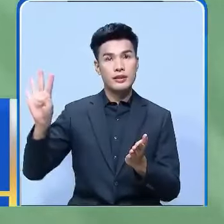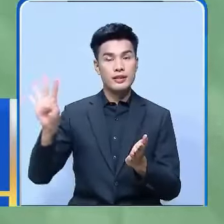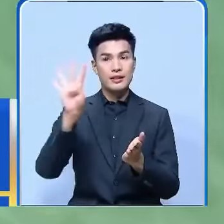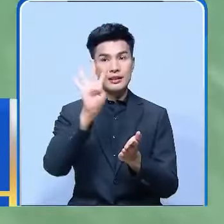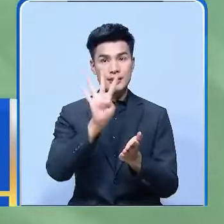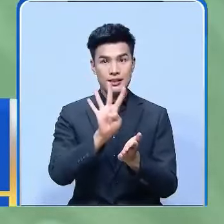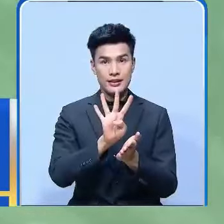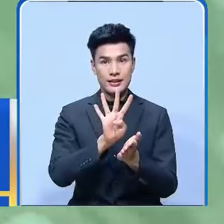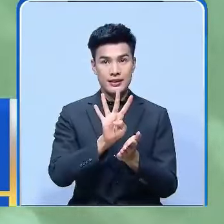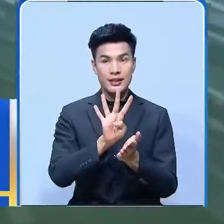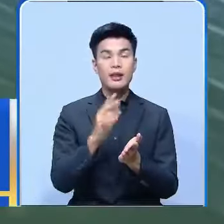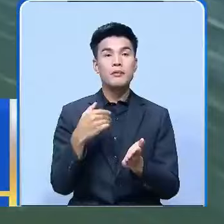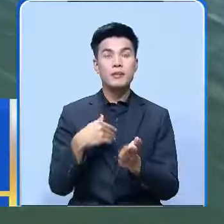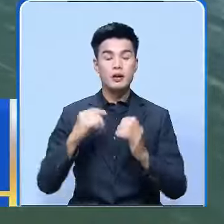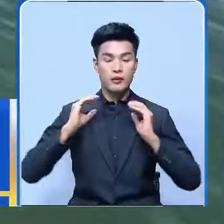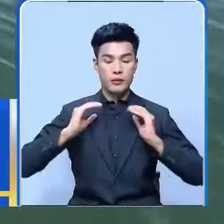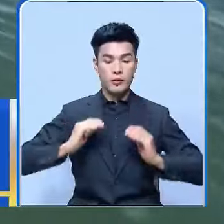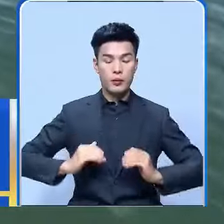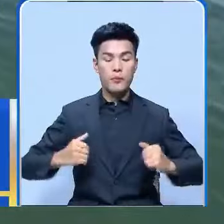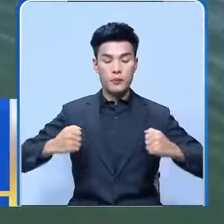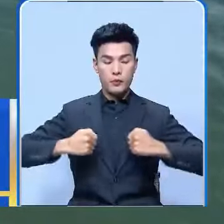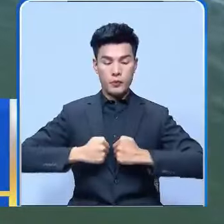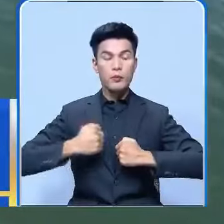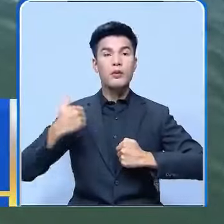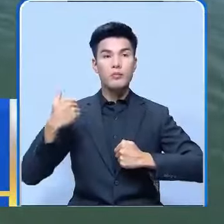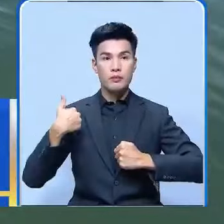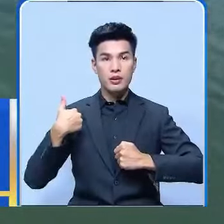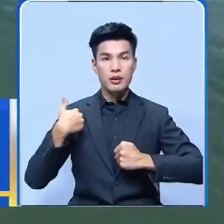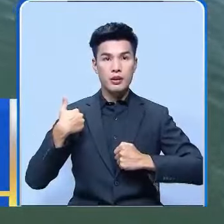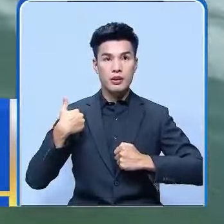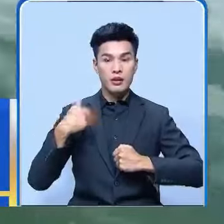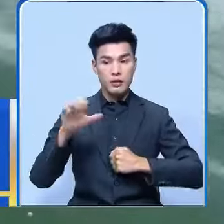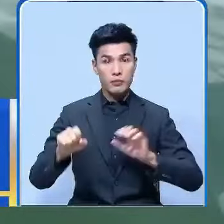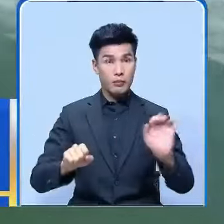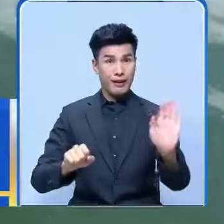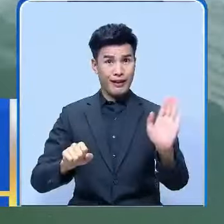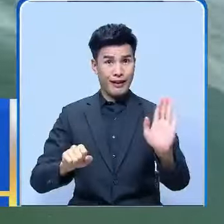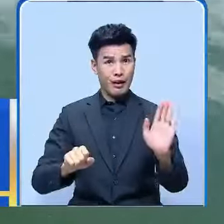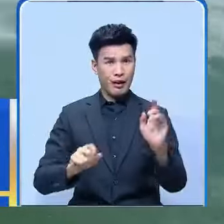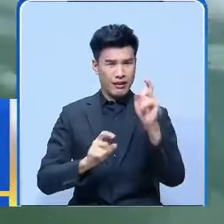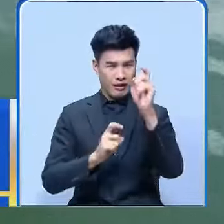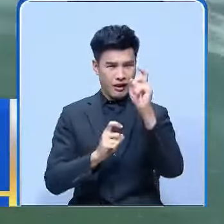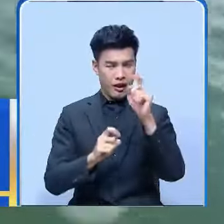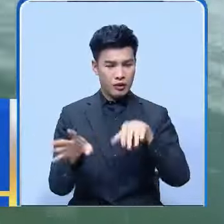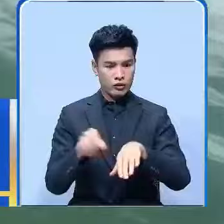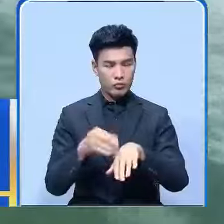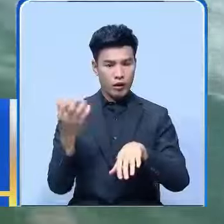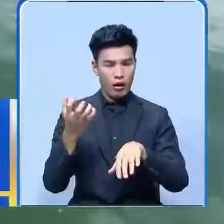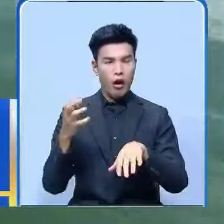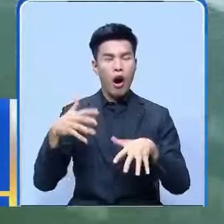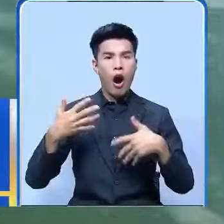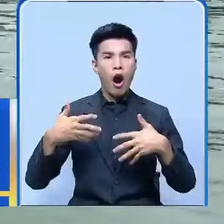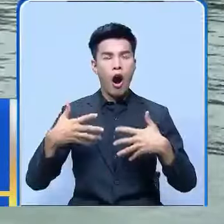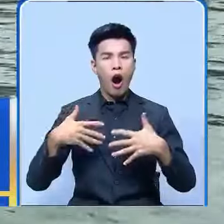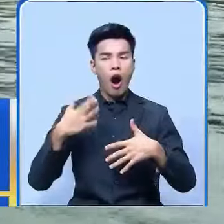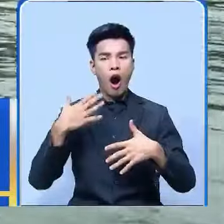างเรือนำเที่ยวก็จะเตรียมเสื้อชูชีพไว้ให้ระหว่างที่ไปชมแมงกะพรุนห้ามจับนะคะบางตัวมีพิษอันตรายถ้าเกิดไปจับก็มา